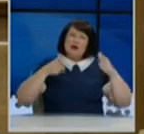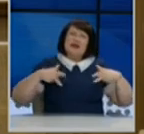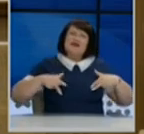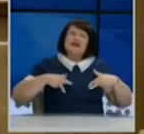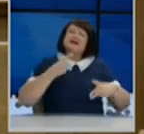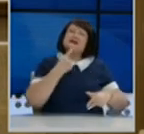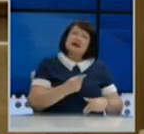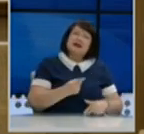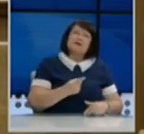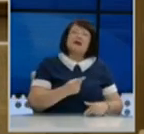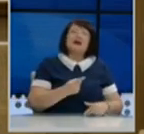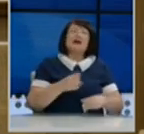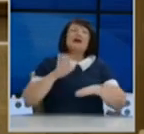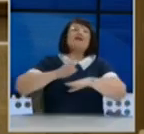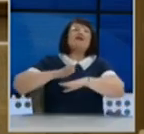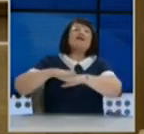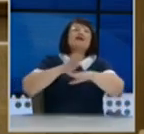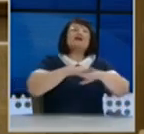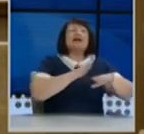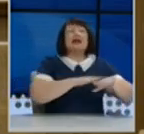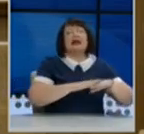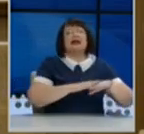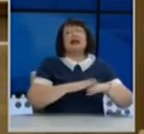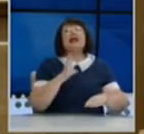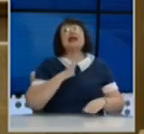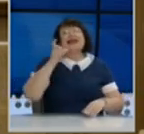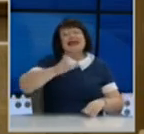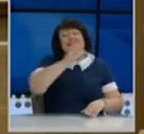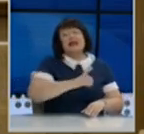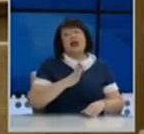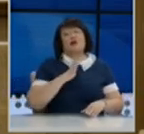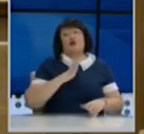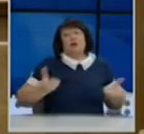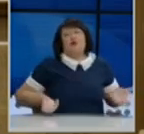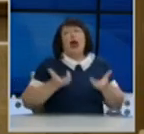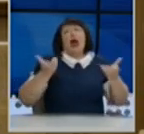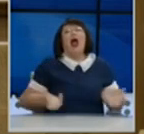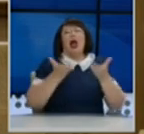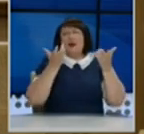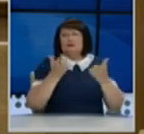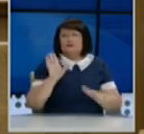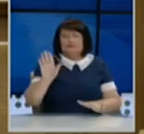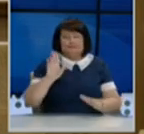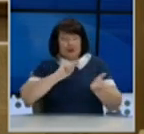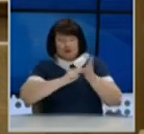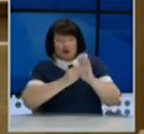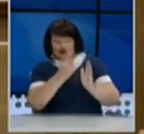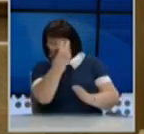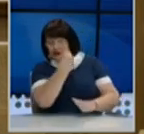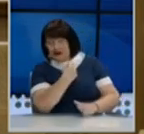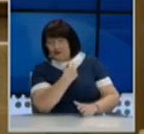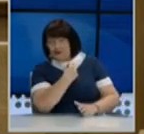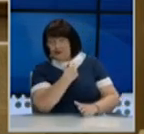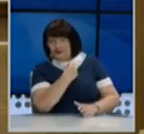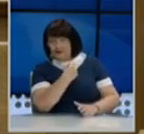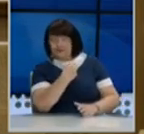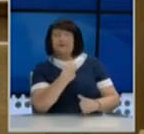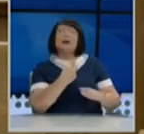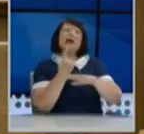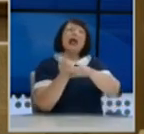ότι φταίγανε τα θύματα που κάηκαν. Κύριε Πρωθυπουργέ, προσέξτε με. Ο συντονιστής